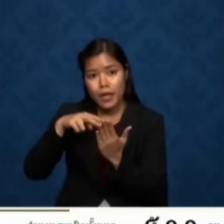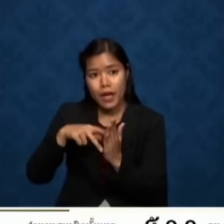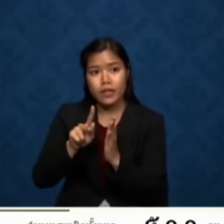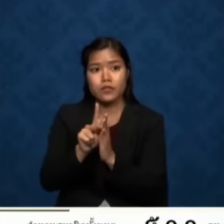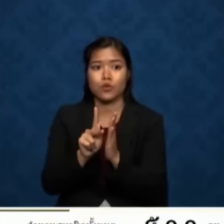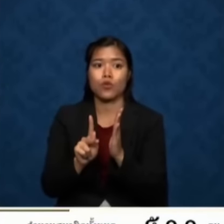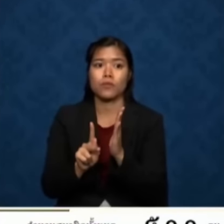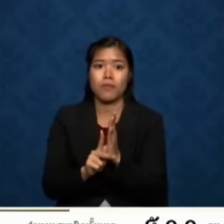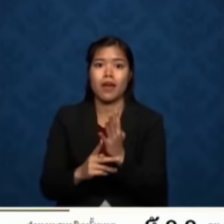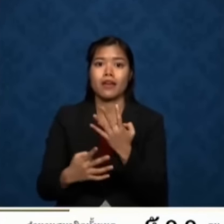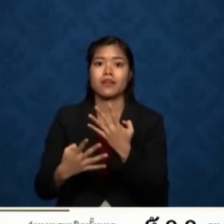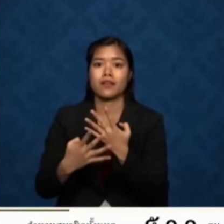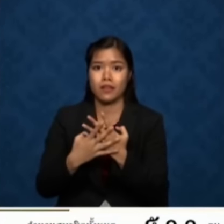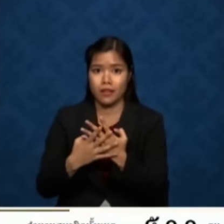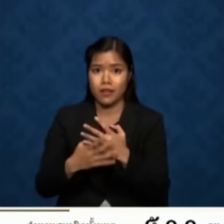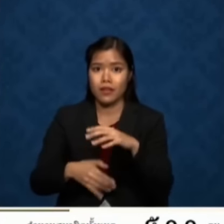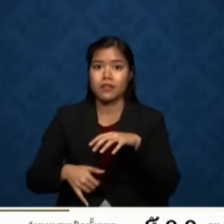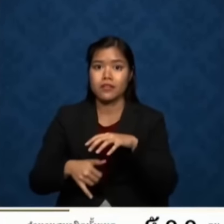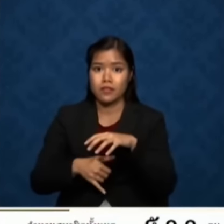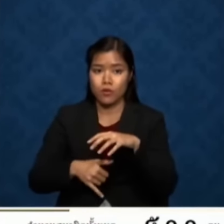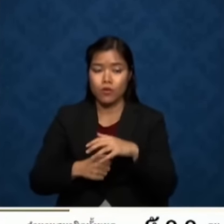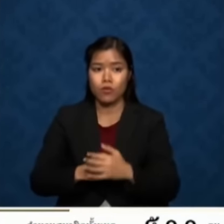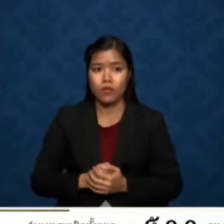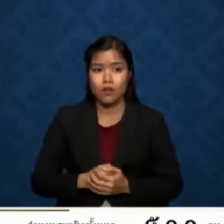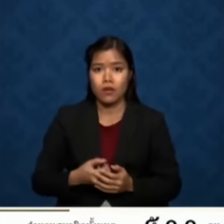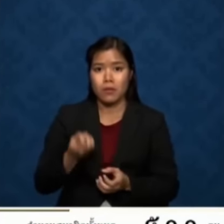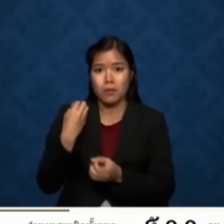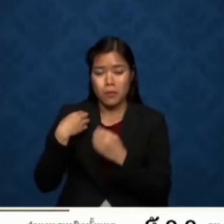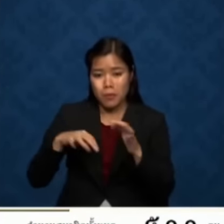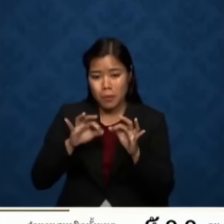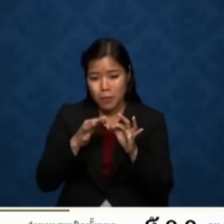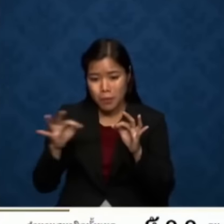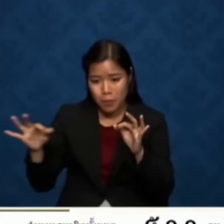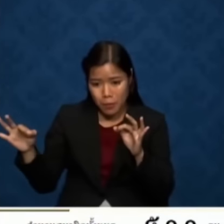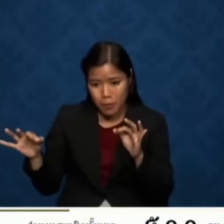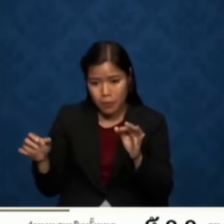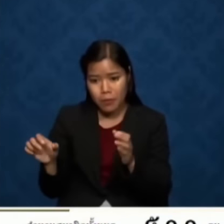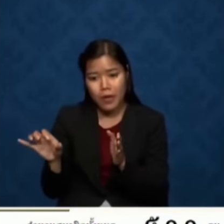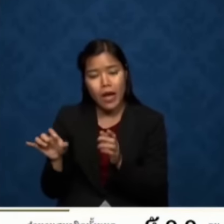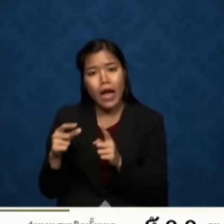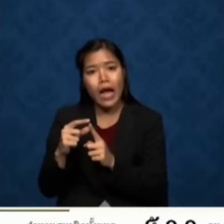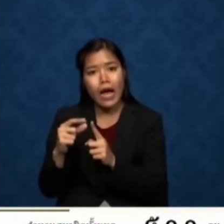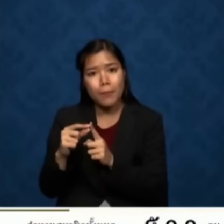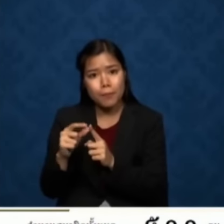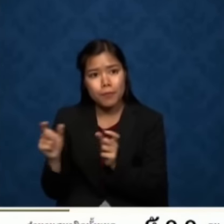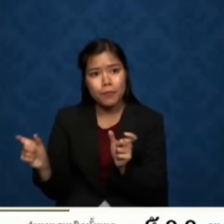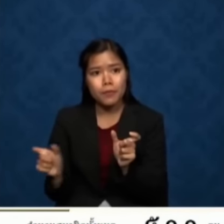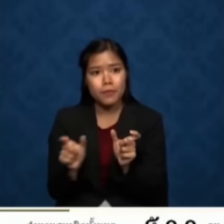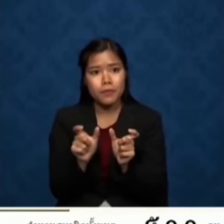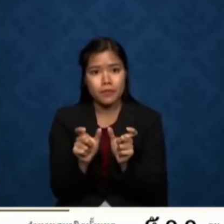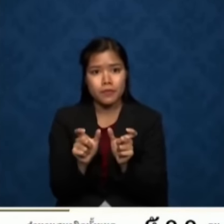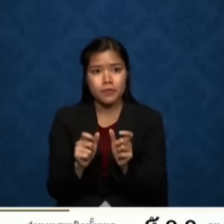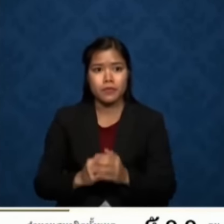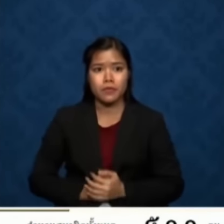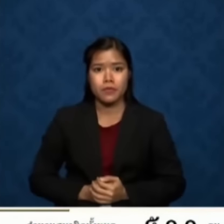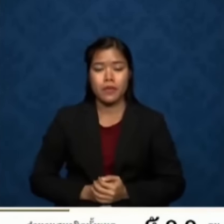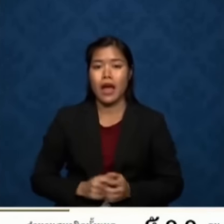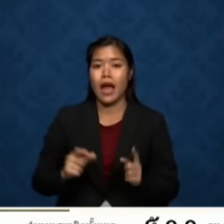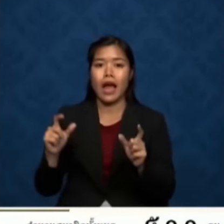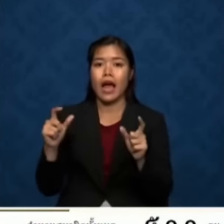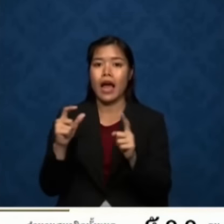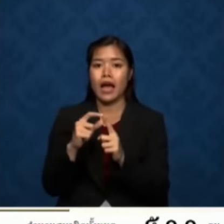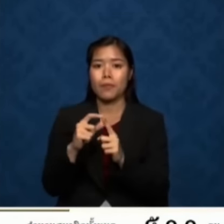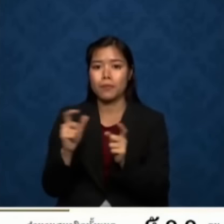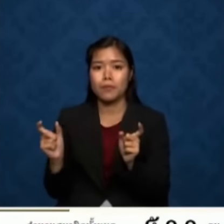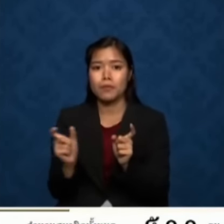ทัณฑ์ผมไปค้นทุกตัวนะเมื่อก่อนทันทีเขียนอะไรสุดท้ายท่านณัฐวุฒิมาใช้คำว่าโดยเร็วนะแ